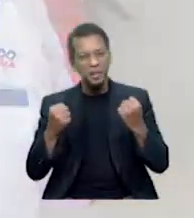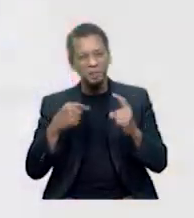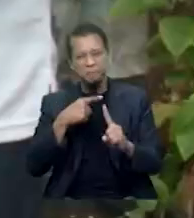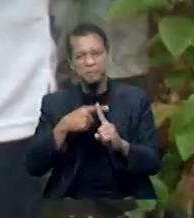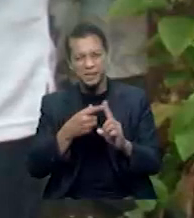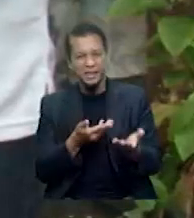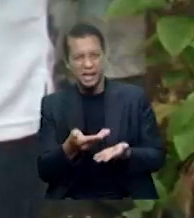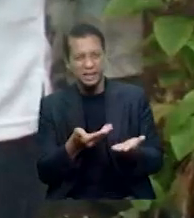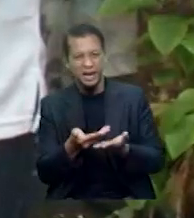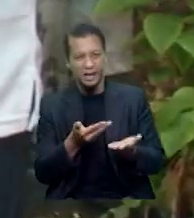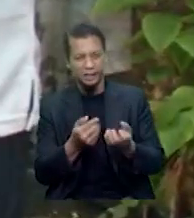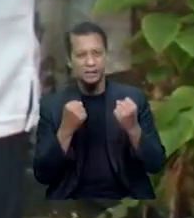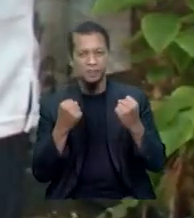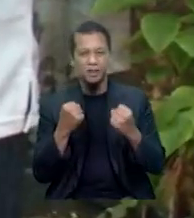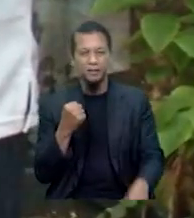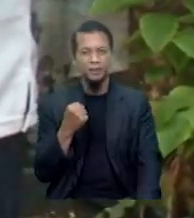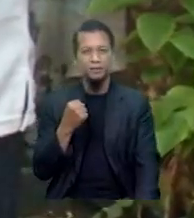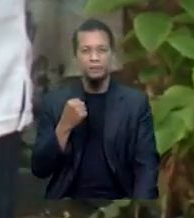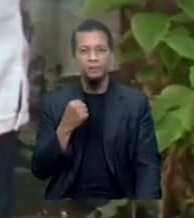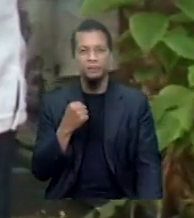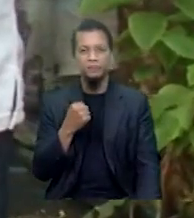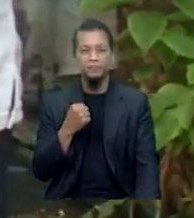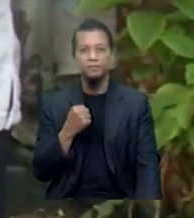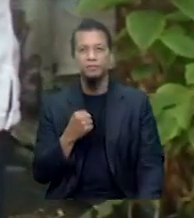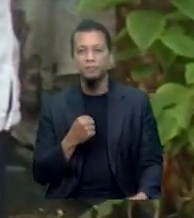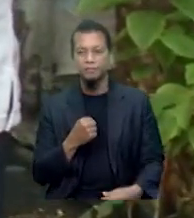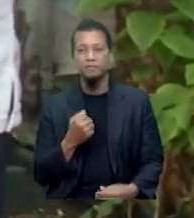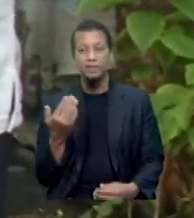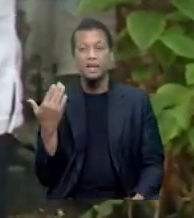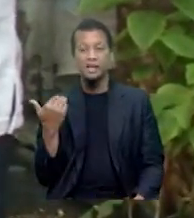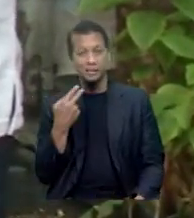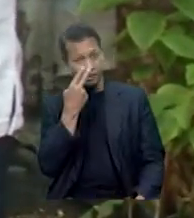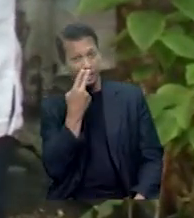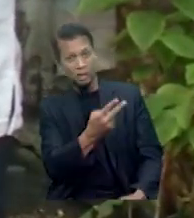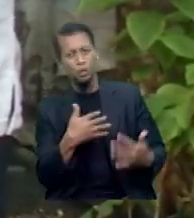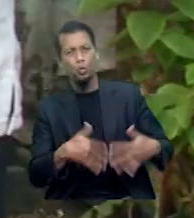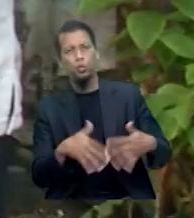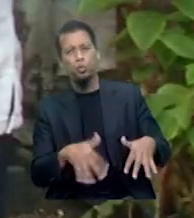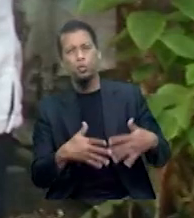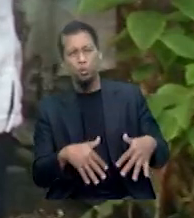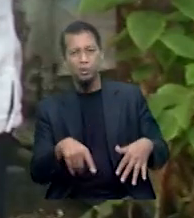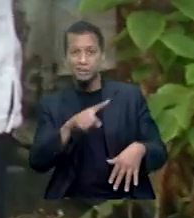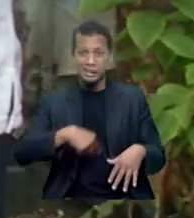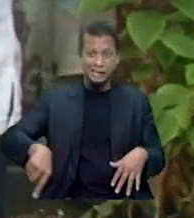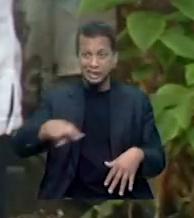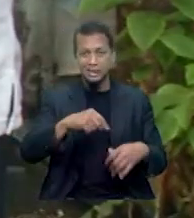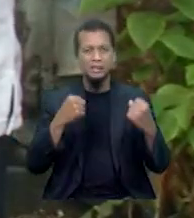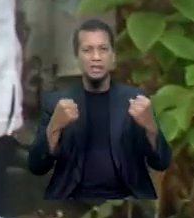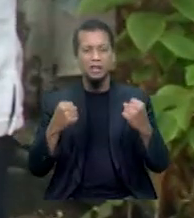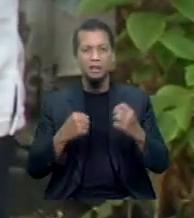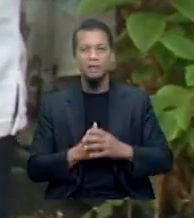ada antusiasnya tadi Mungkin terlihat ya sangat luar biasa apalagi pada saat kita melakukan